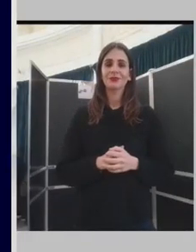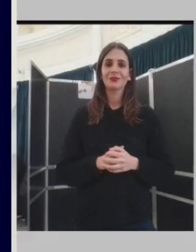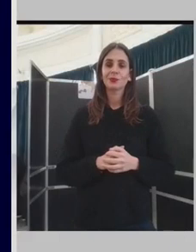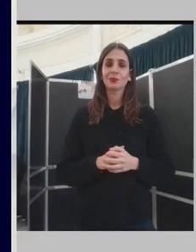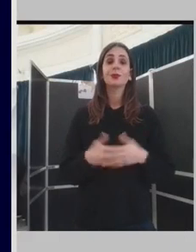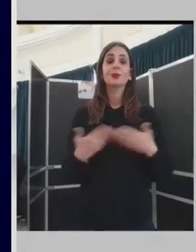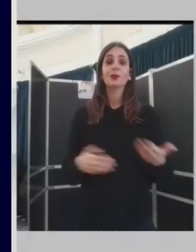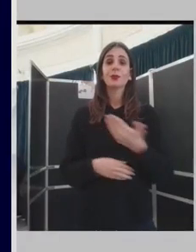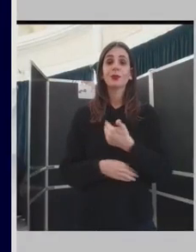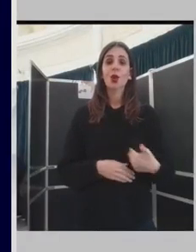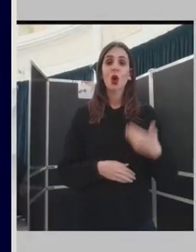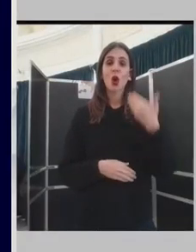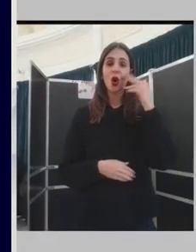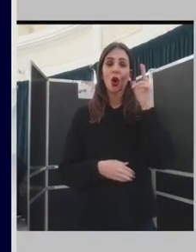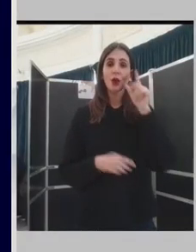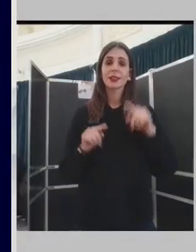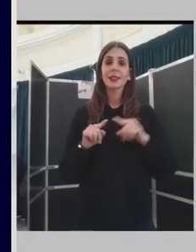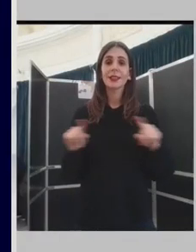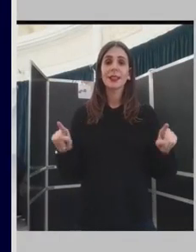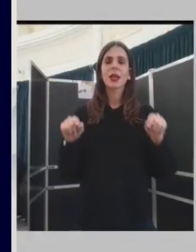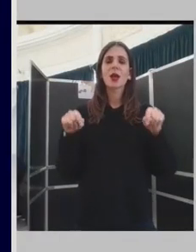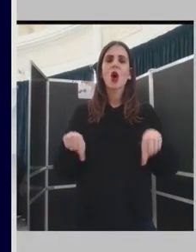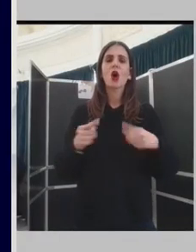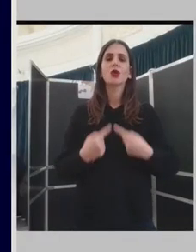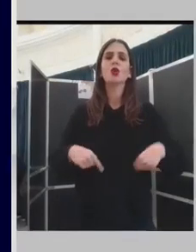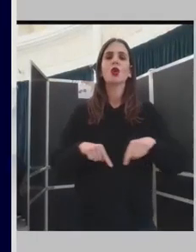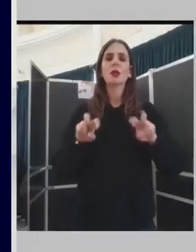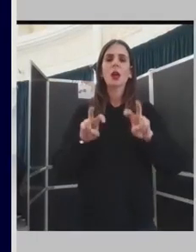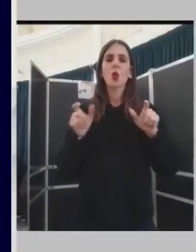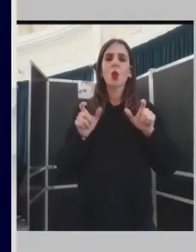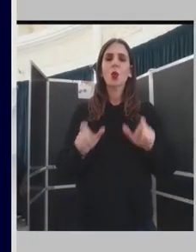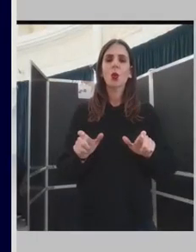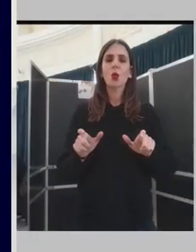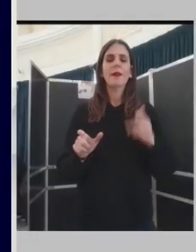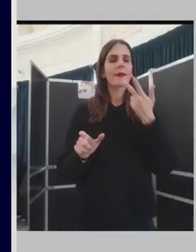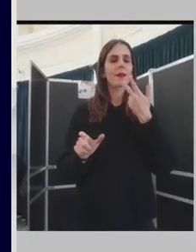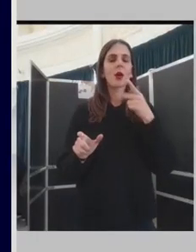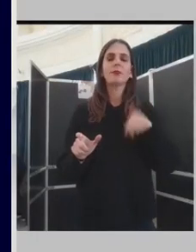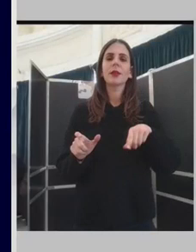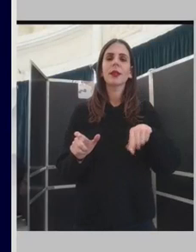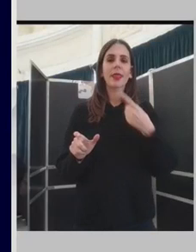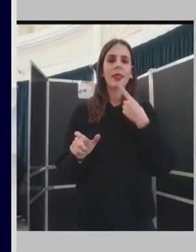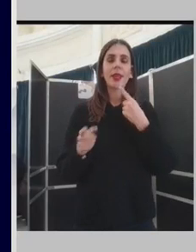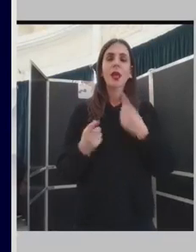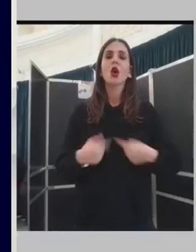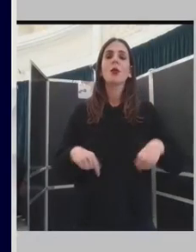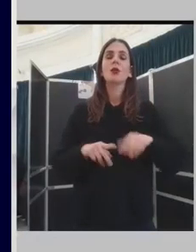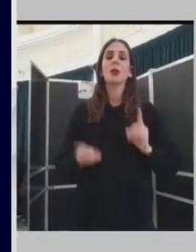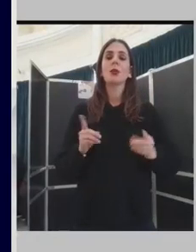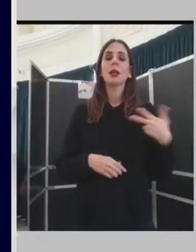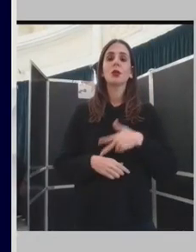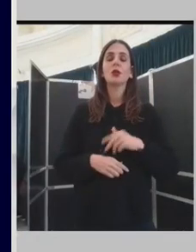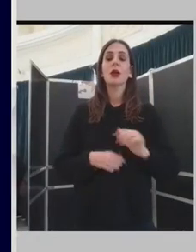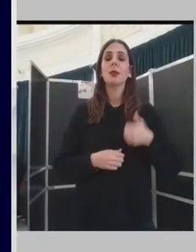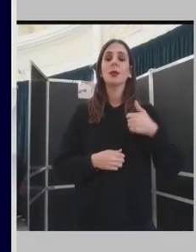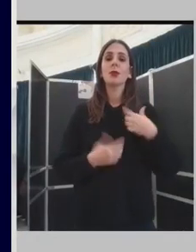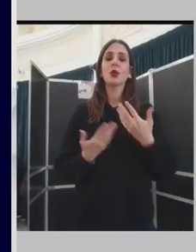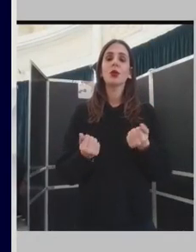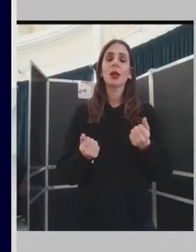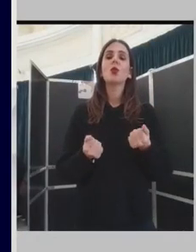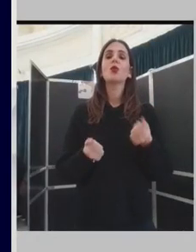Allora, consiglieri, consiglio tematico richiesto dai consiglieri e dalle consigliere della Commissione Politiche Sociali. Intanto saluto e ringrazio per la presenza